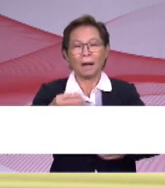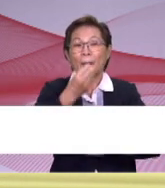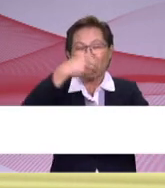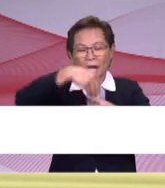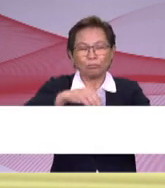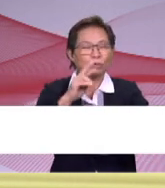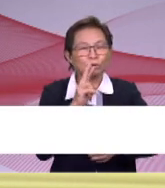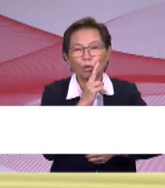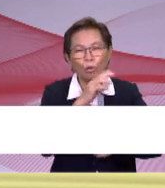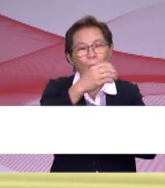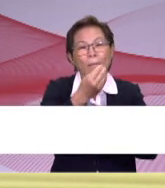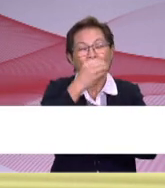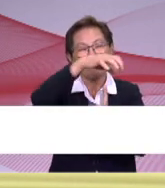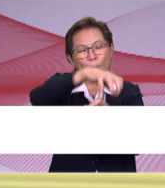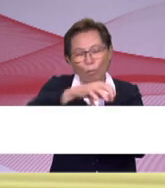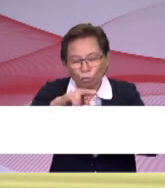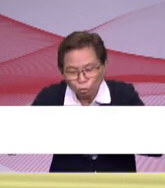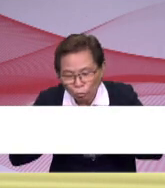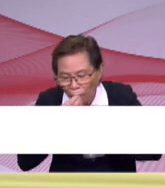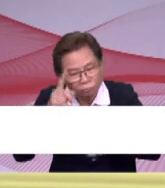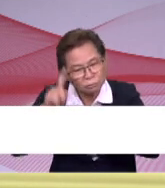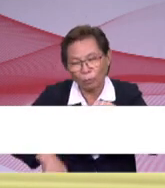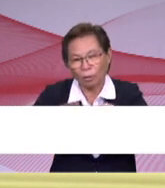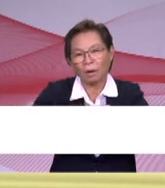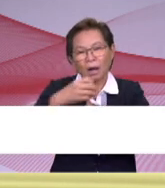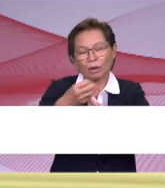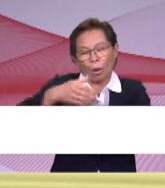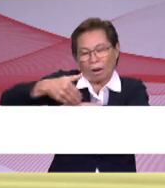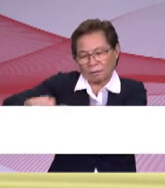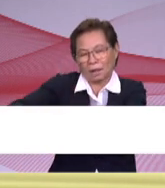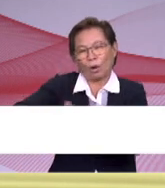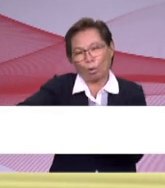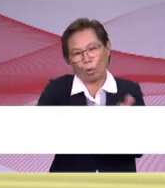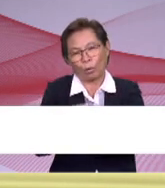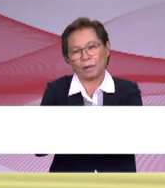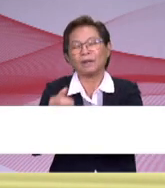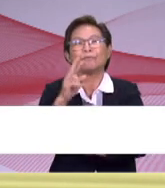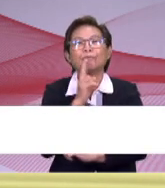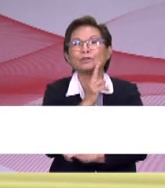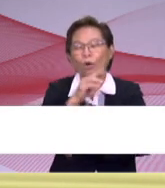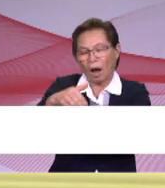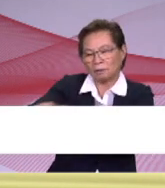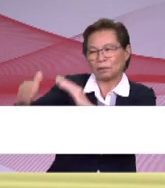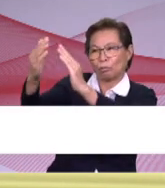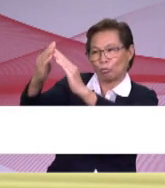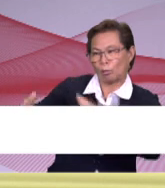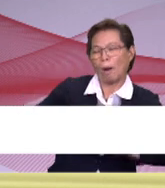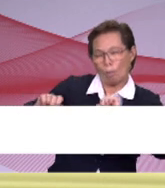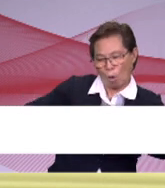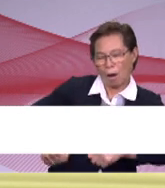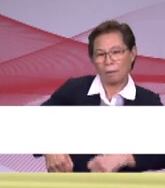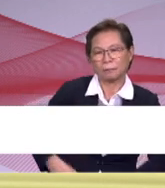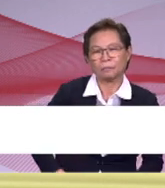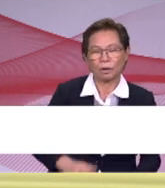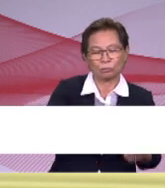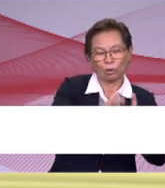dibenarkan, hanya bungkus, bawa pulang ataupun penghantaran oleh restoran tersebut ke rumah.